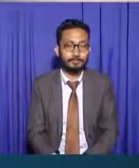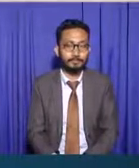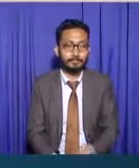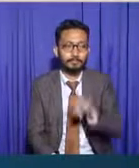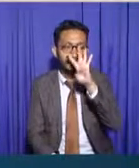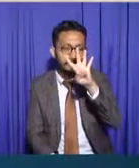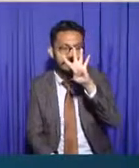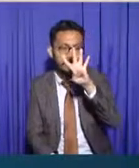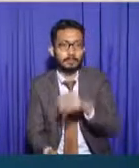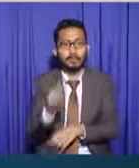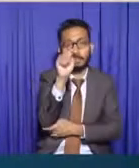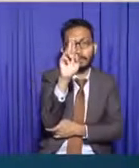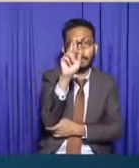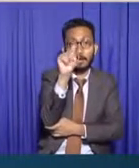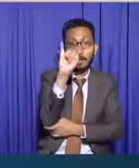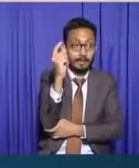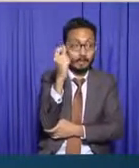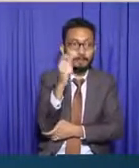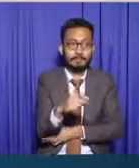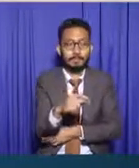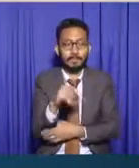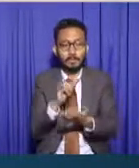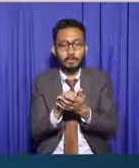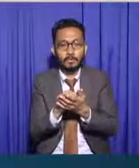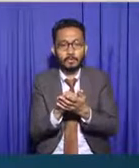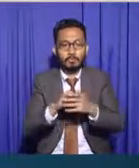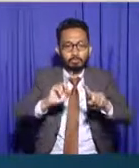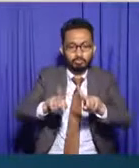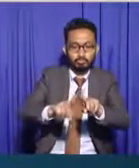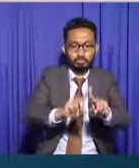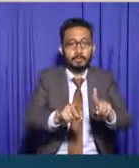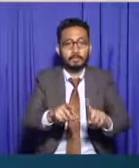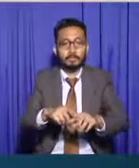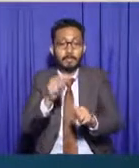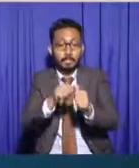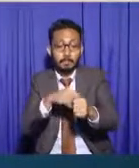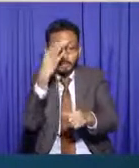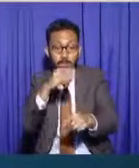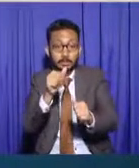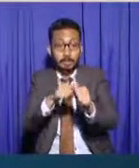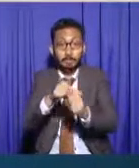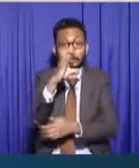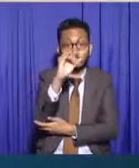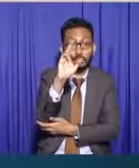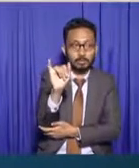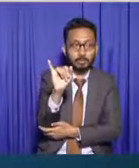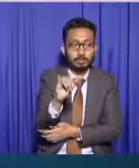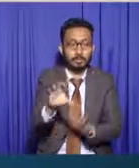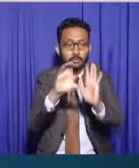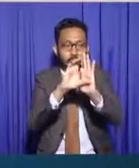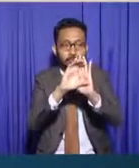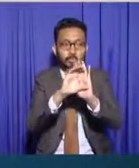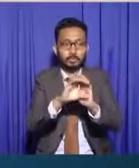merupakan variasi bagi setiap ciri contohnya bagi ciri